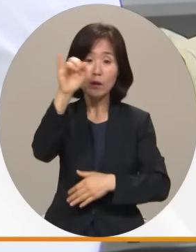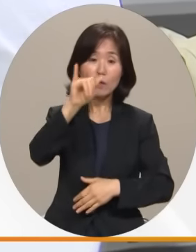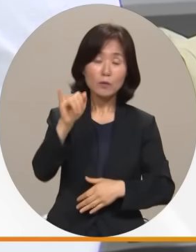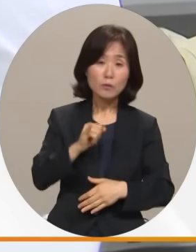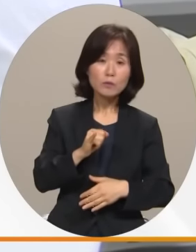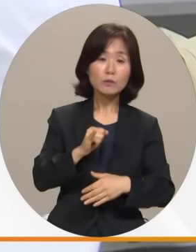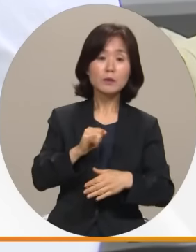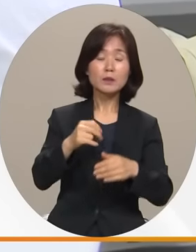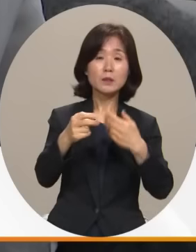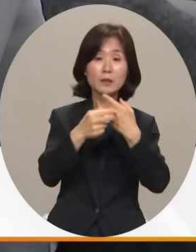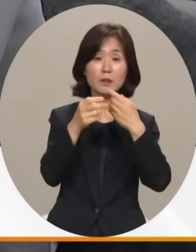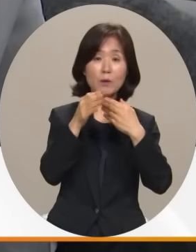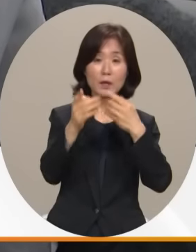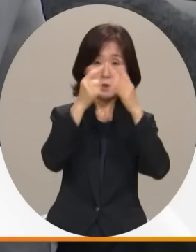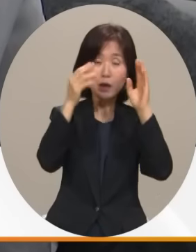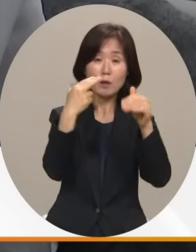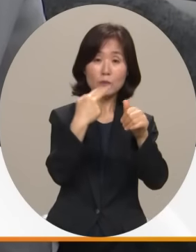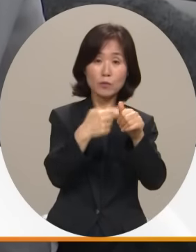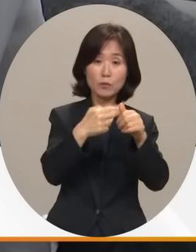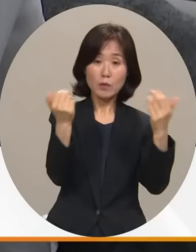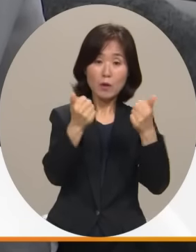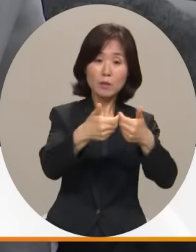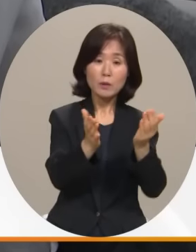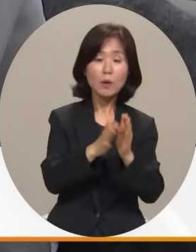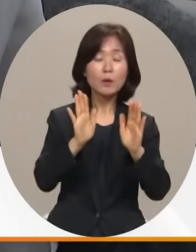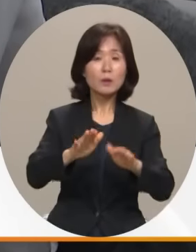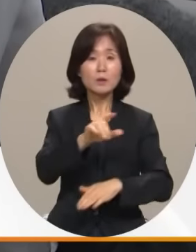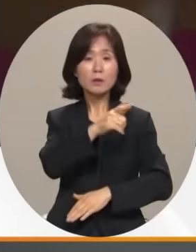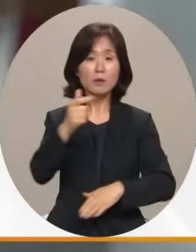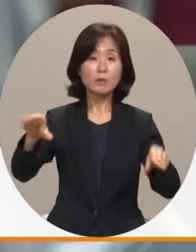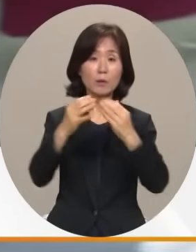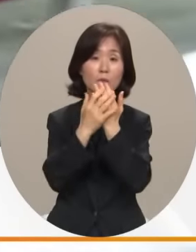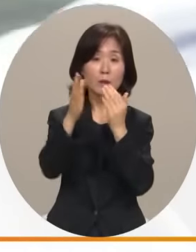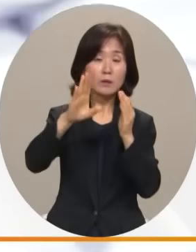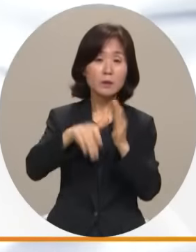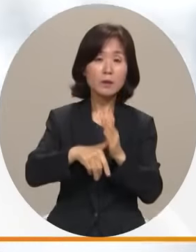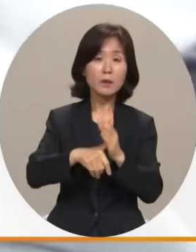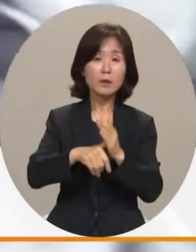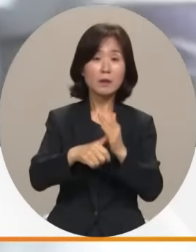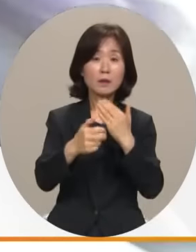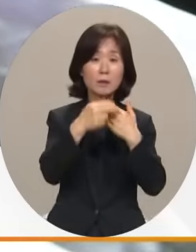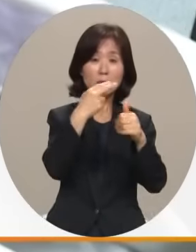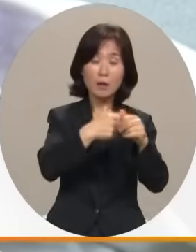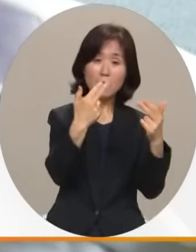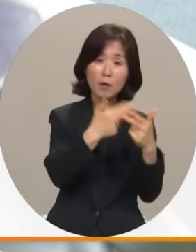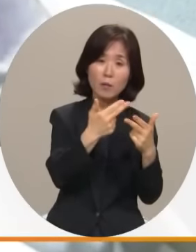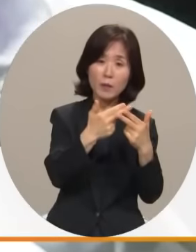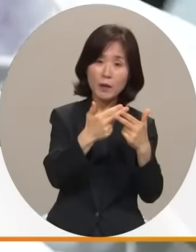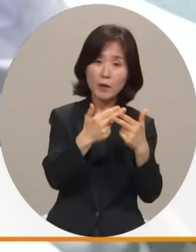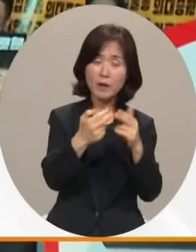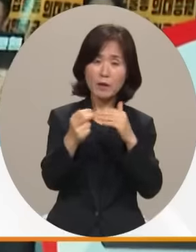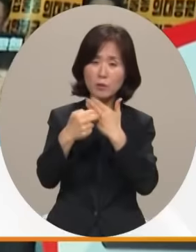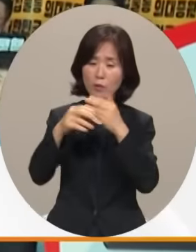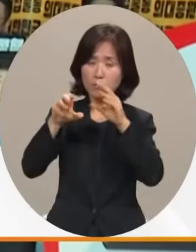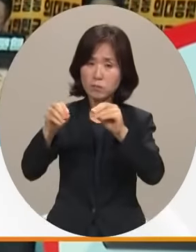있는 전국 의과대학 교수 협의에는 오늘 저녁 총알 열고 대학 대한의사협회 집단 휴진 참여을